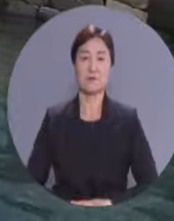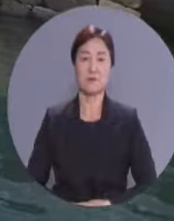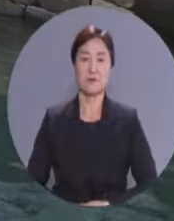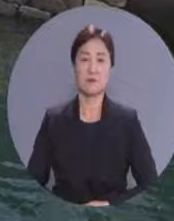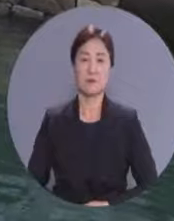채지